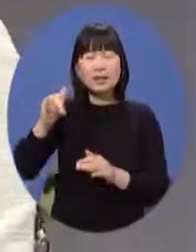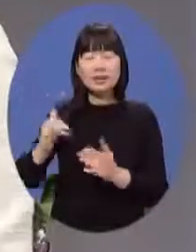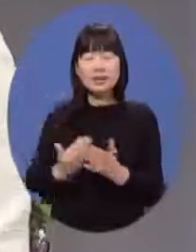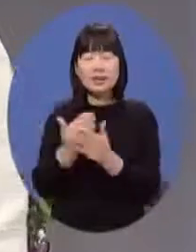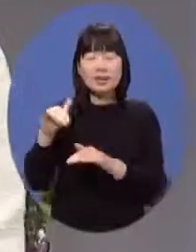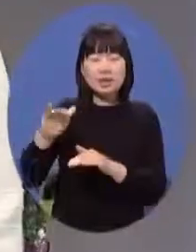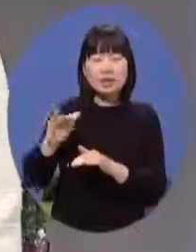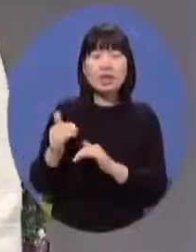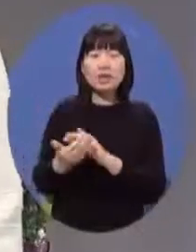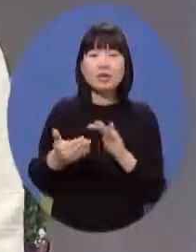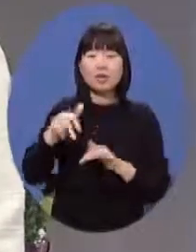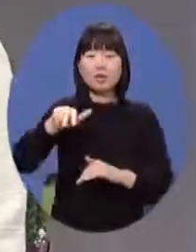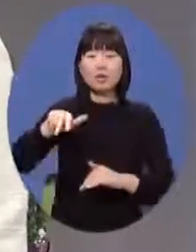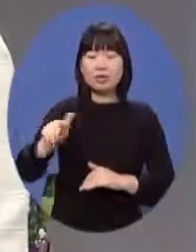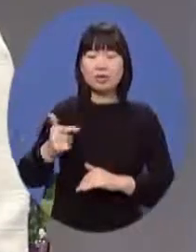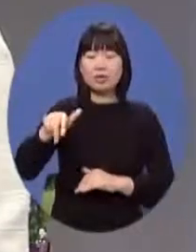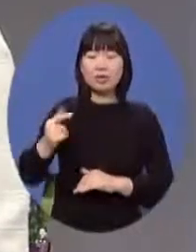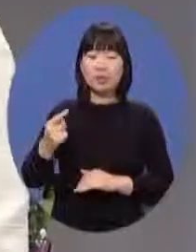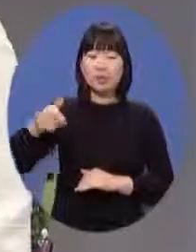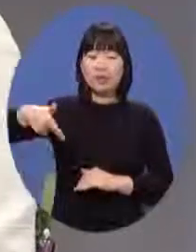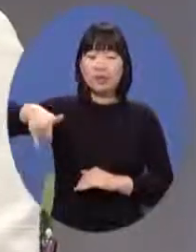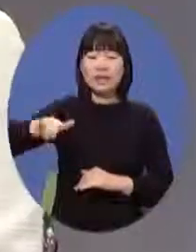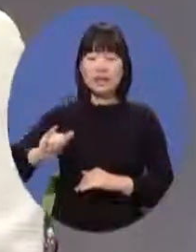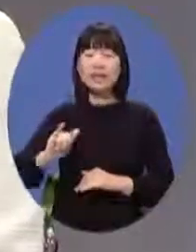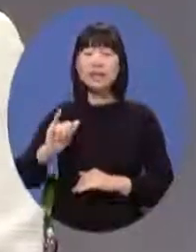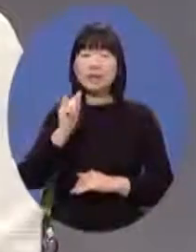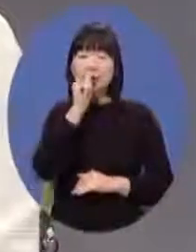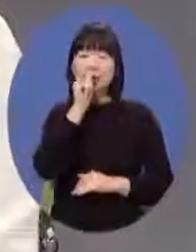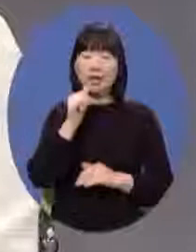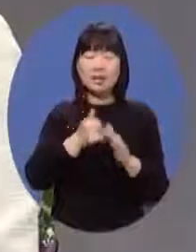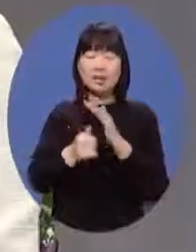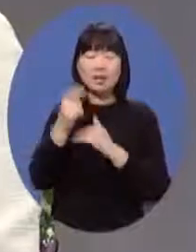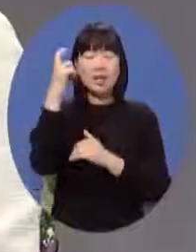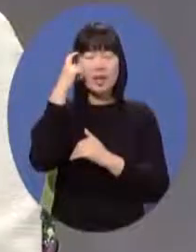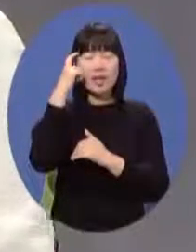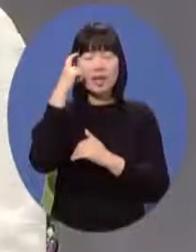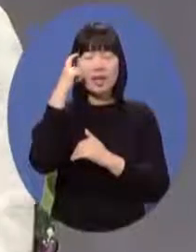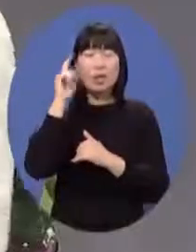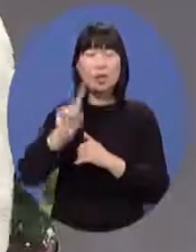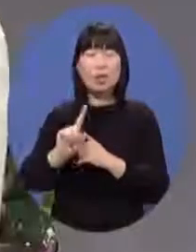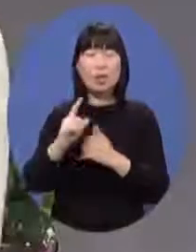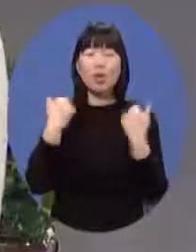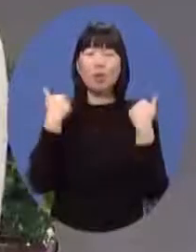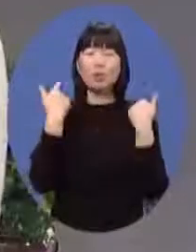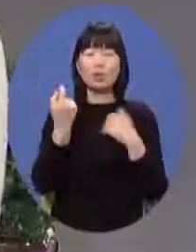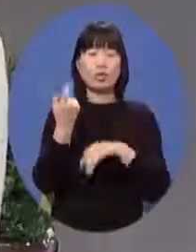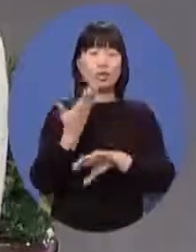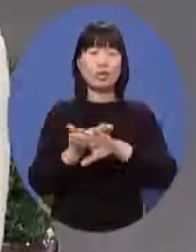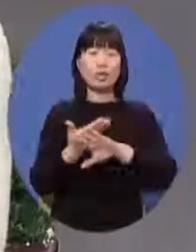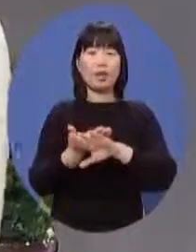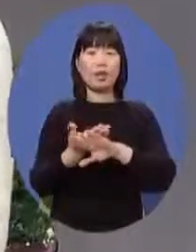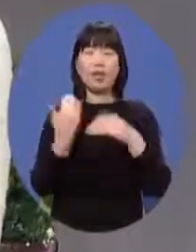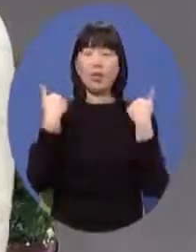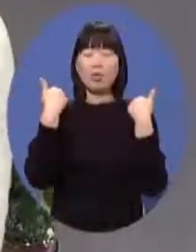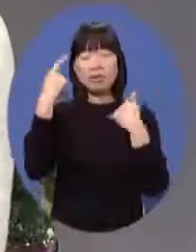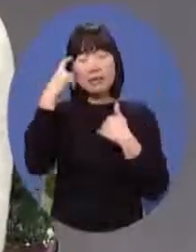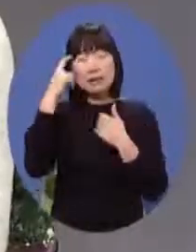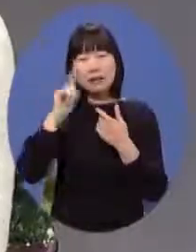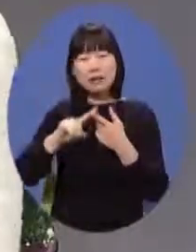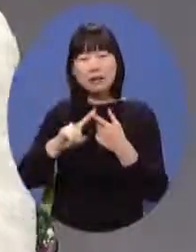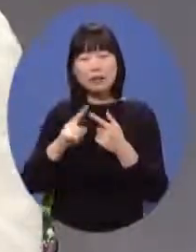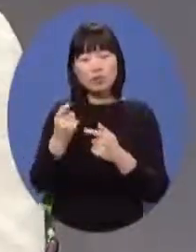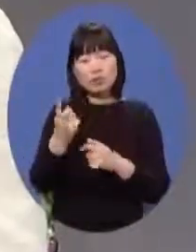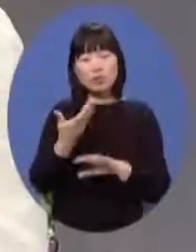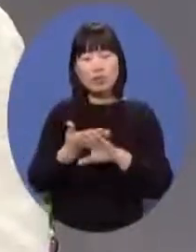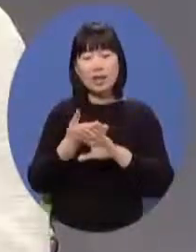단계가 전조작기라고 되어 있습니다. 그래서 이때 대표적인 생각이에요. 사고가 어른하고 좀 틀려요. 어른이 생각하는 거하고